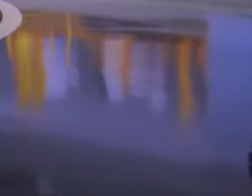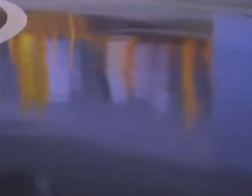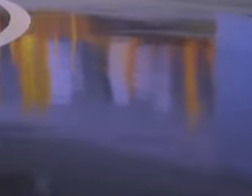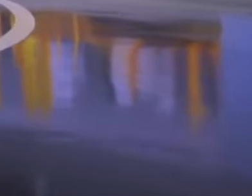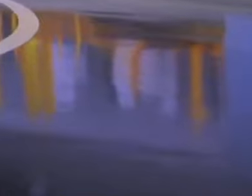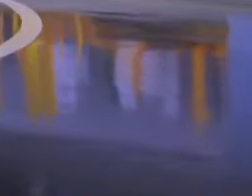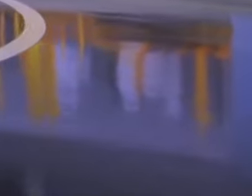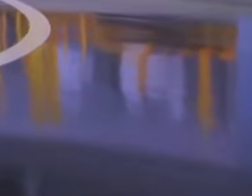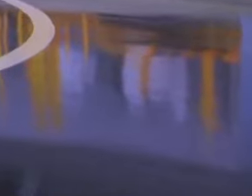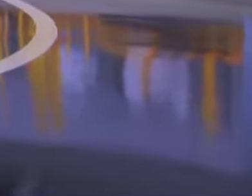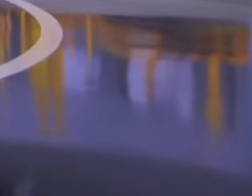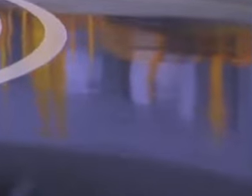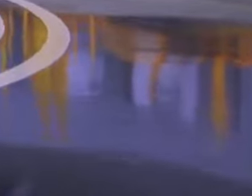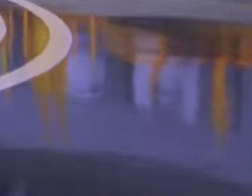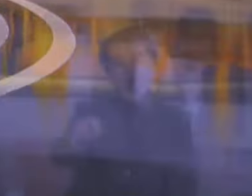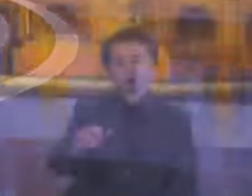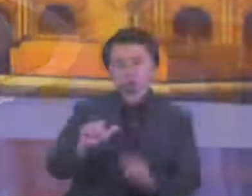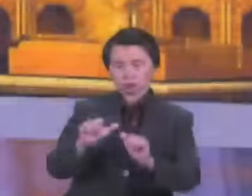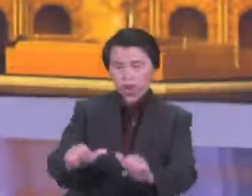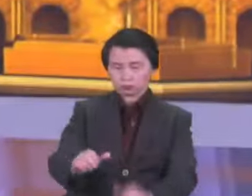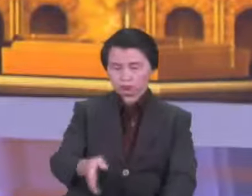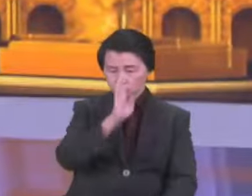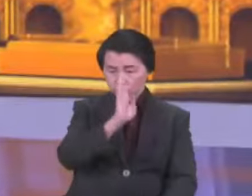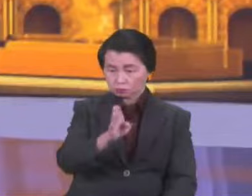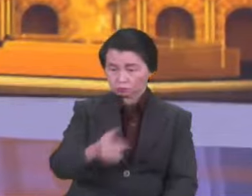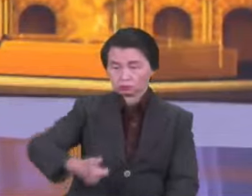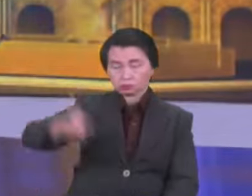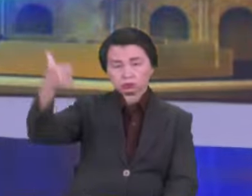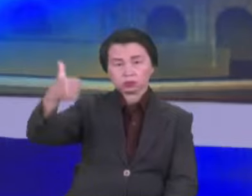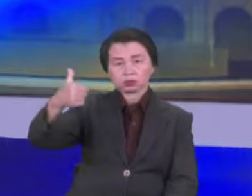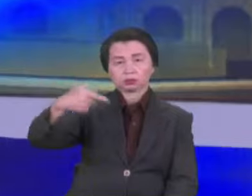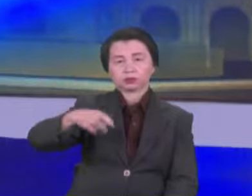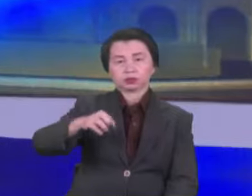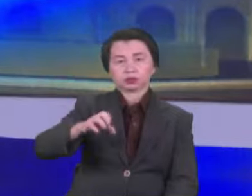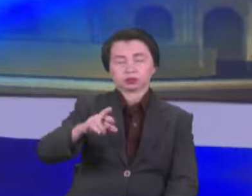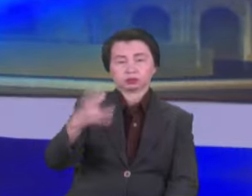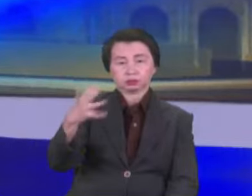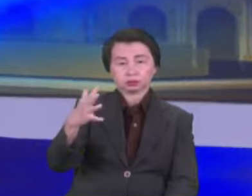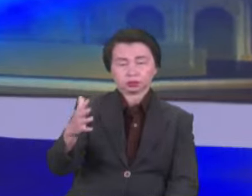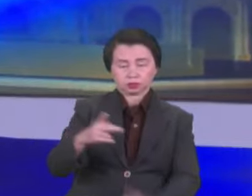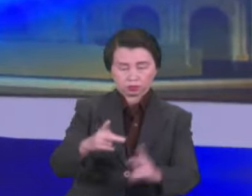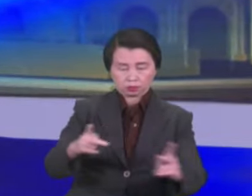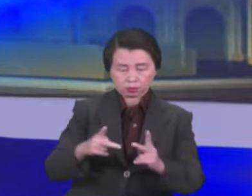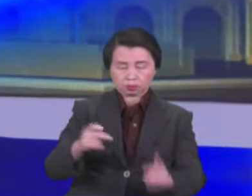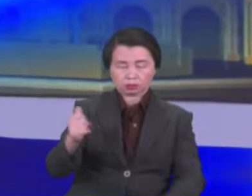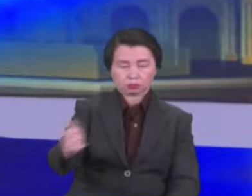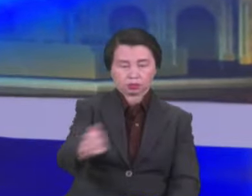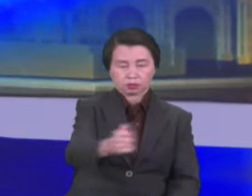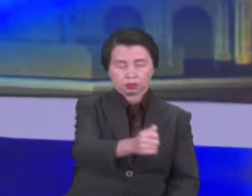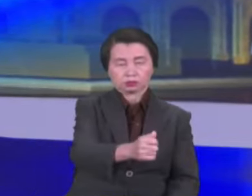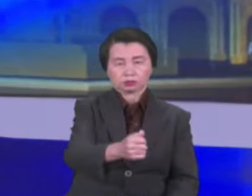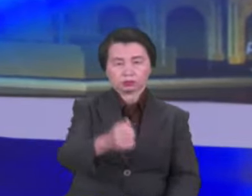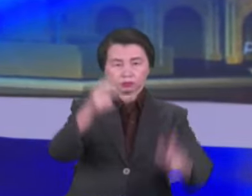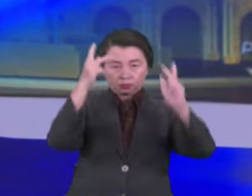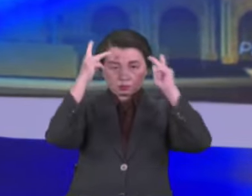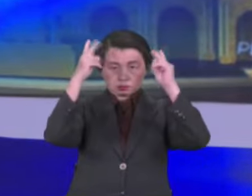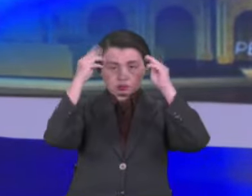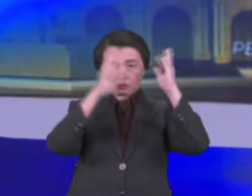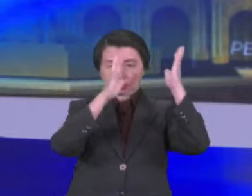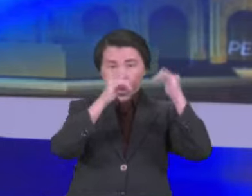Calon-calon Barisan Nasional perlu kekal fokus untuk menang PRU15 di kawasan masing-masing. Perdana Menteri Datuk Seri Ismail Sabri Yaakob